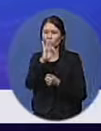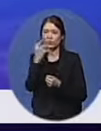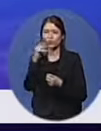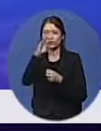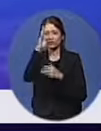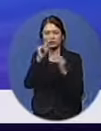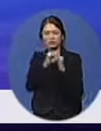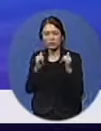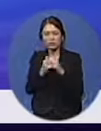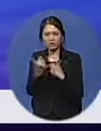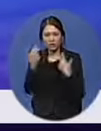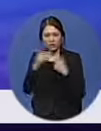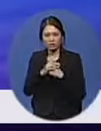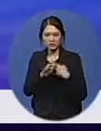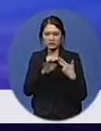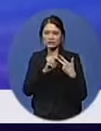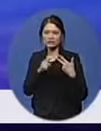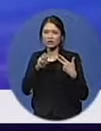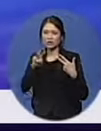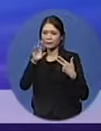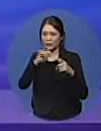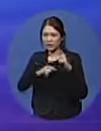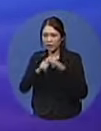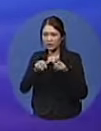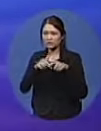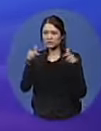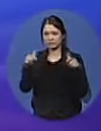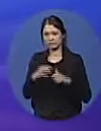질환자도 전주보다 7.3배 늘었습니다.